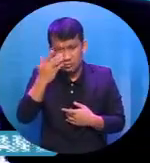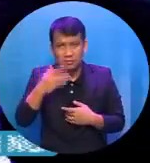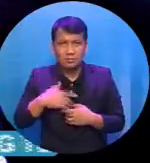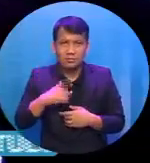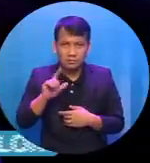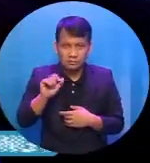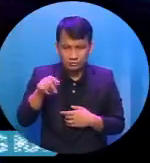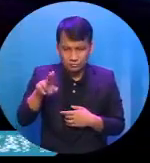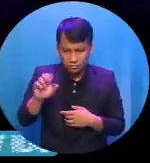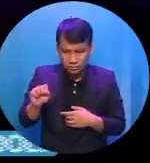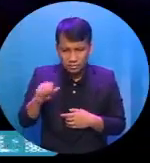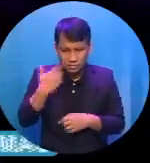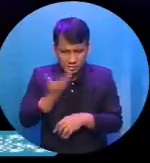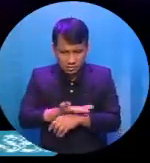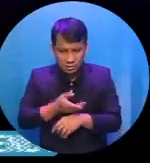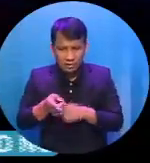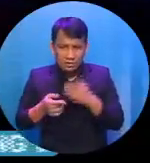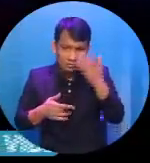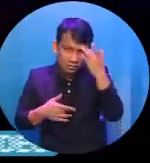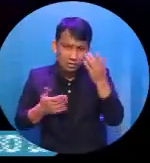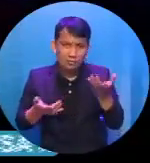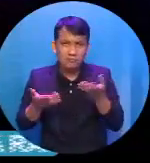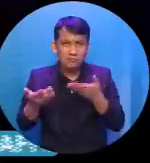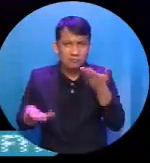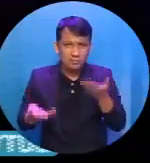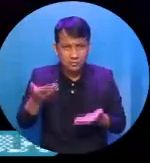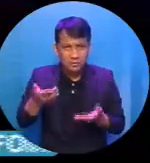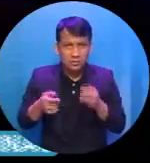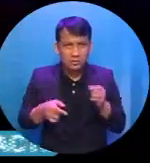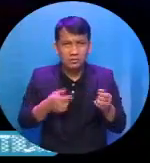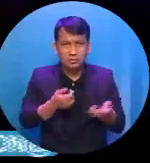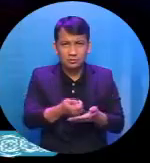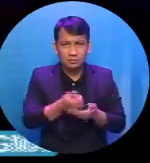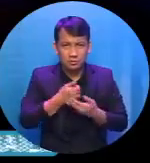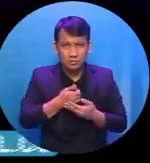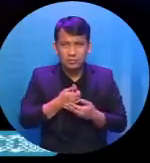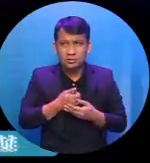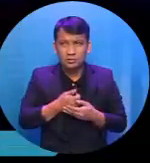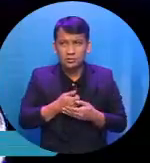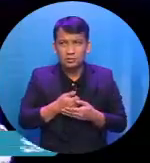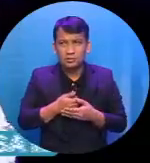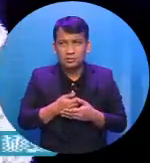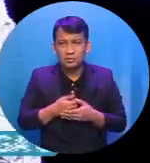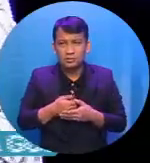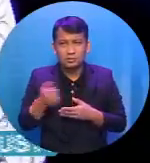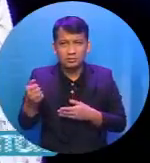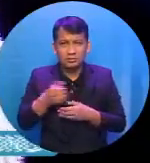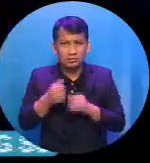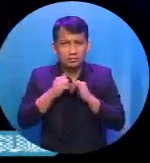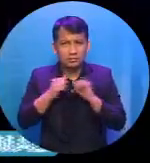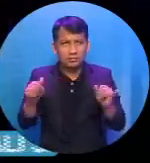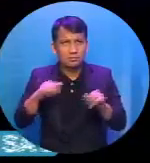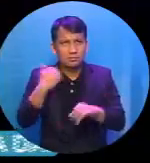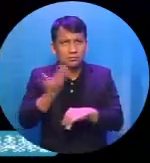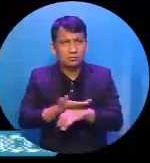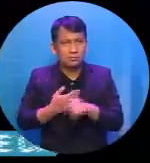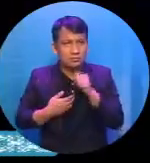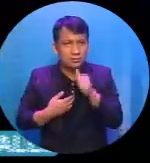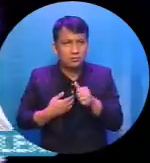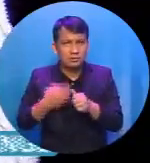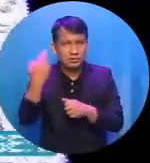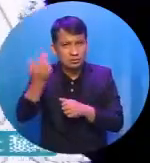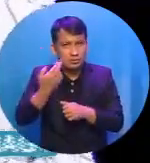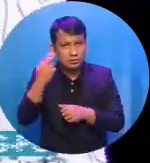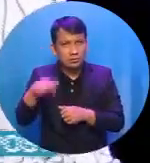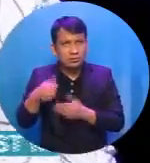lupus. Puro ganun yung nakikita natin dito, Idol Rafi. Sana daw, sila na lang daw talaga yung matulungan kesa doon sa mga ganyang klase mga anak at hindi raw dahilan